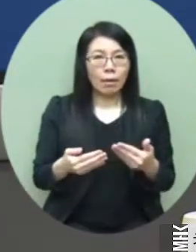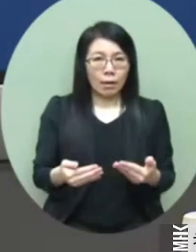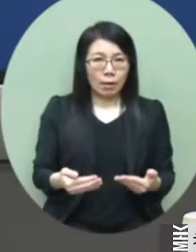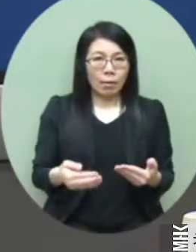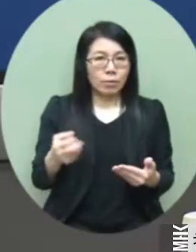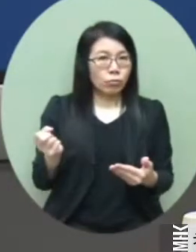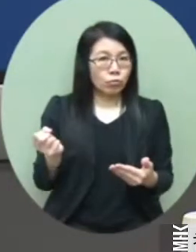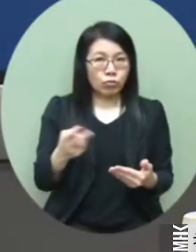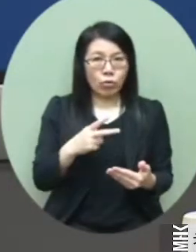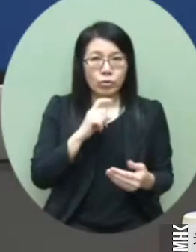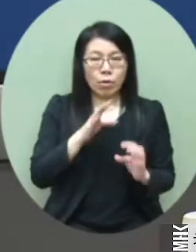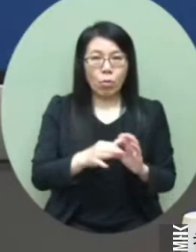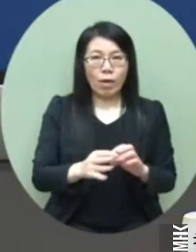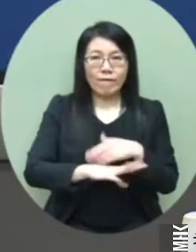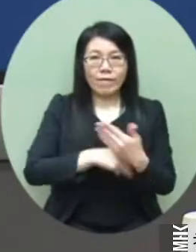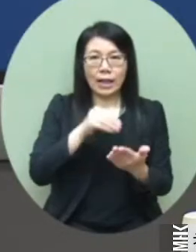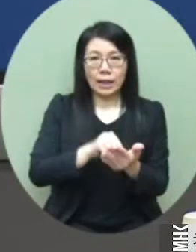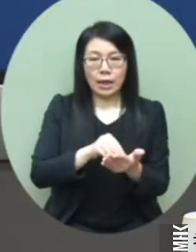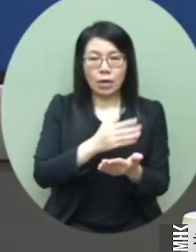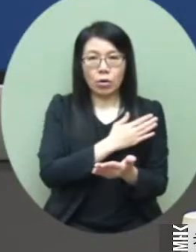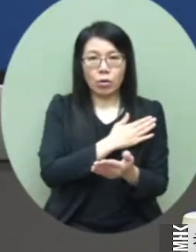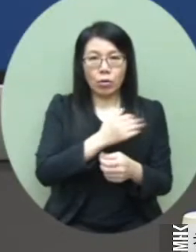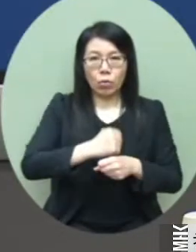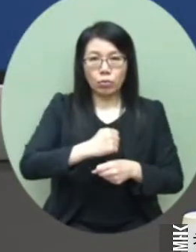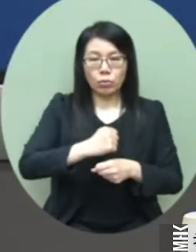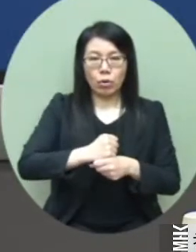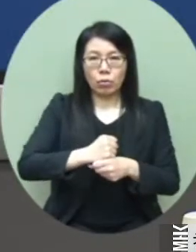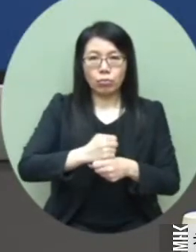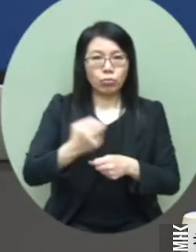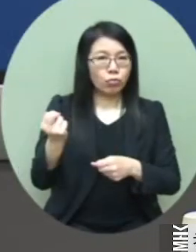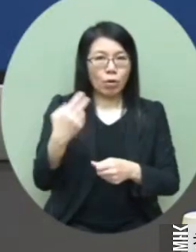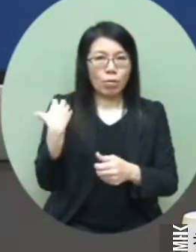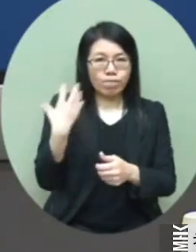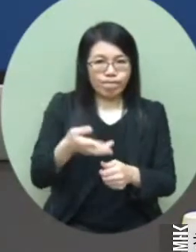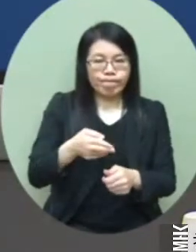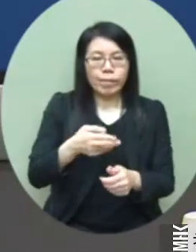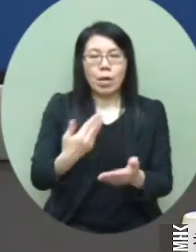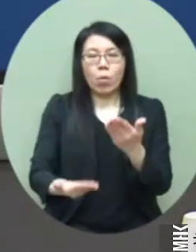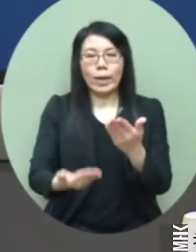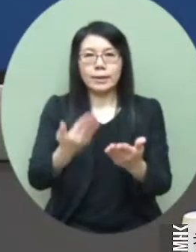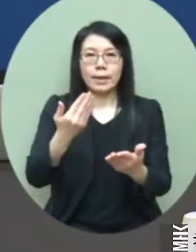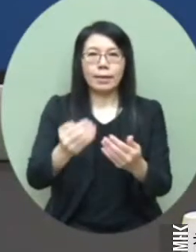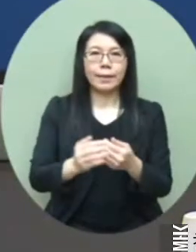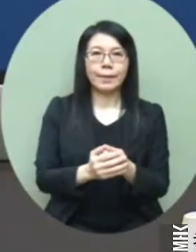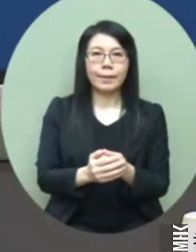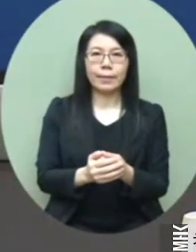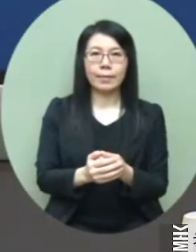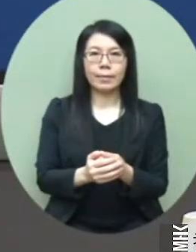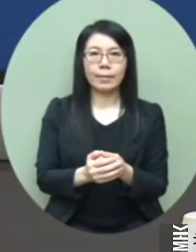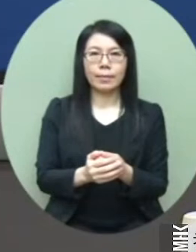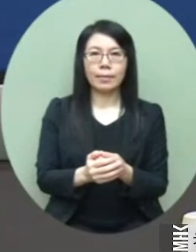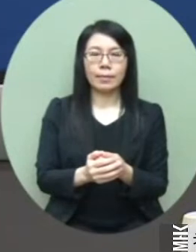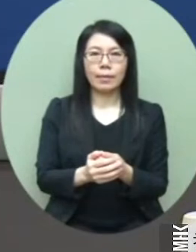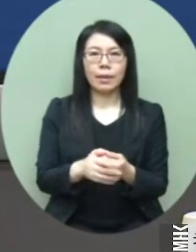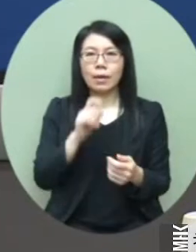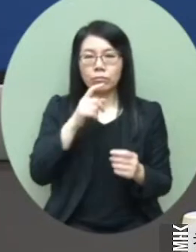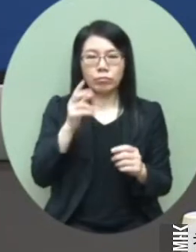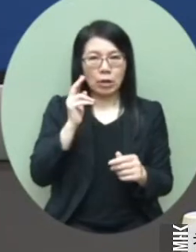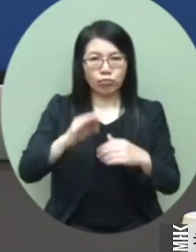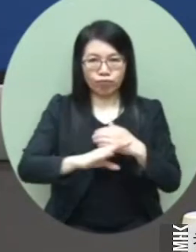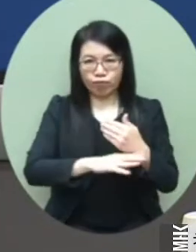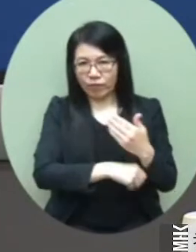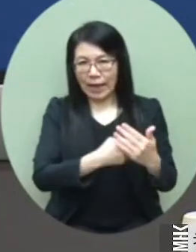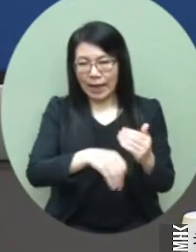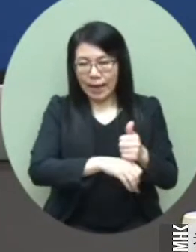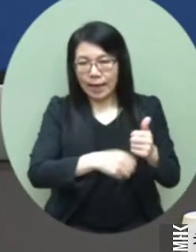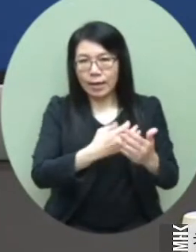需要行使呢啲法定嘅職務咧，就會係再委任或者係叫direct by order， 即